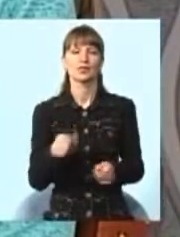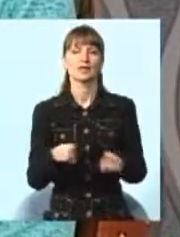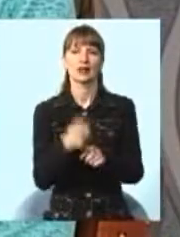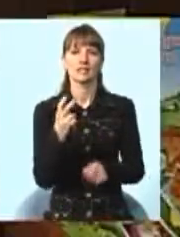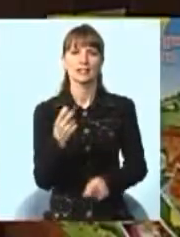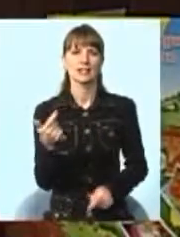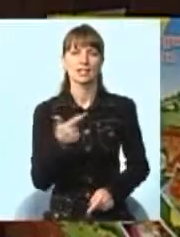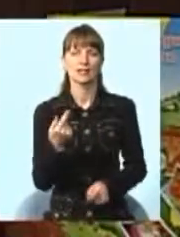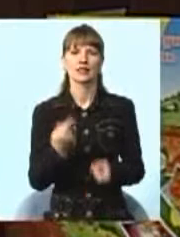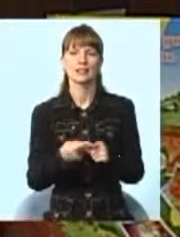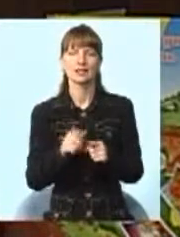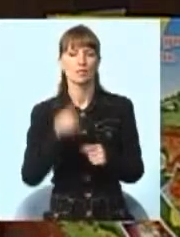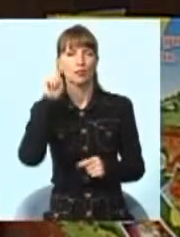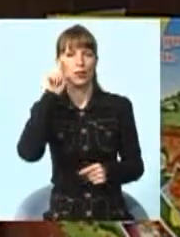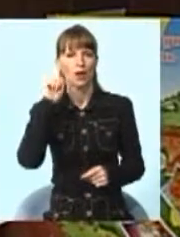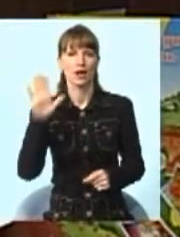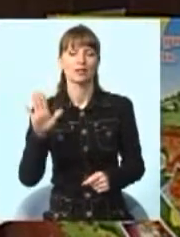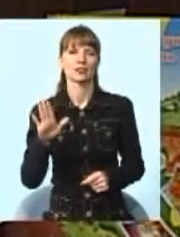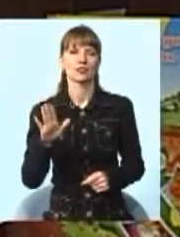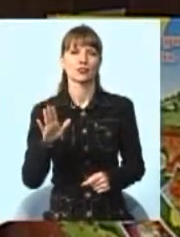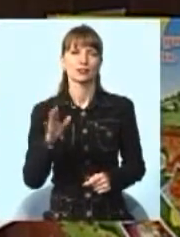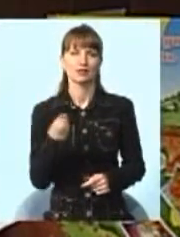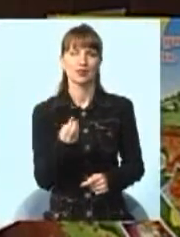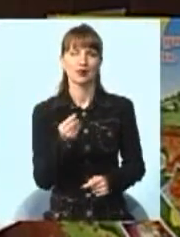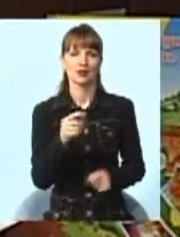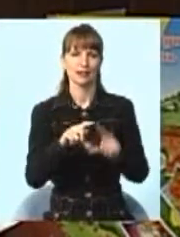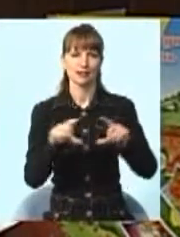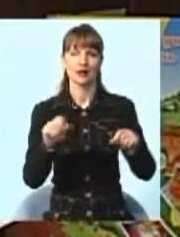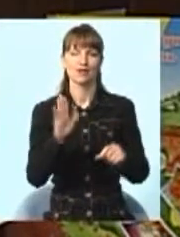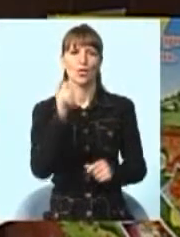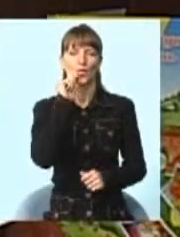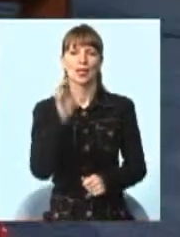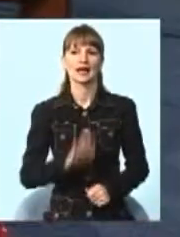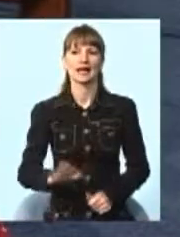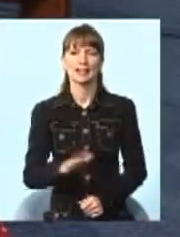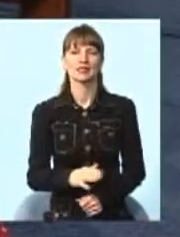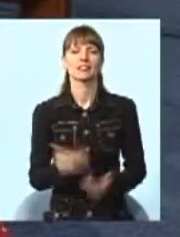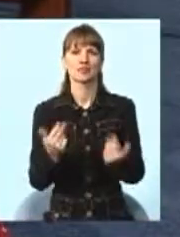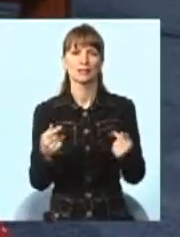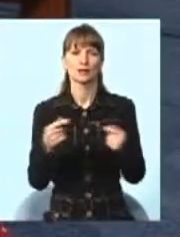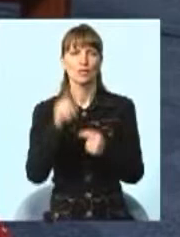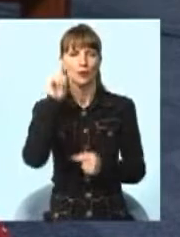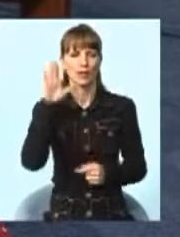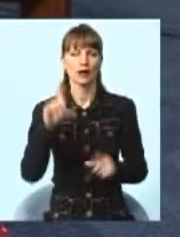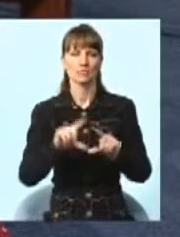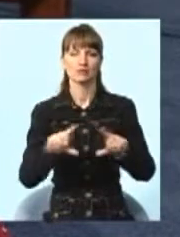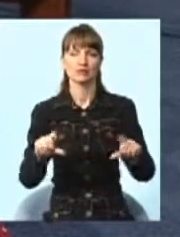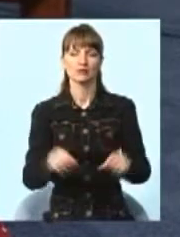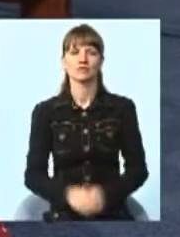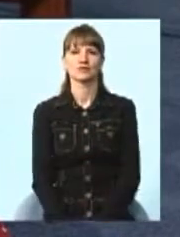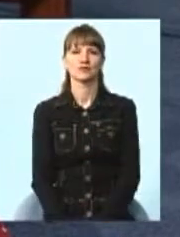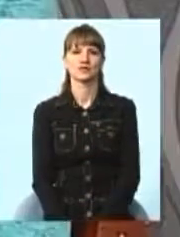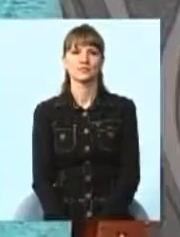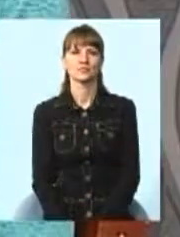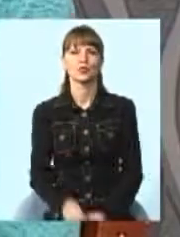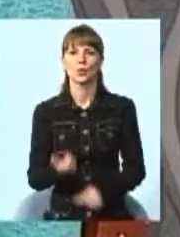200 гривень – це найпопулярніша валюта в Україні? Или як це? Так, так, найпопулярніша банкнота. Банкнота.